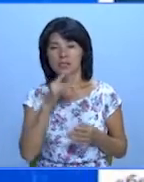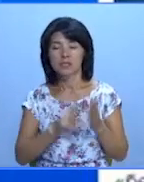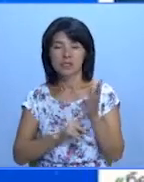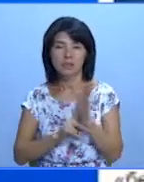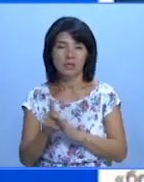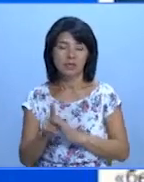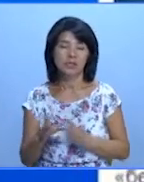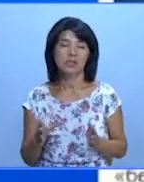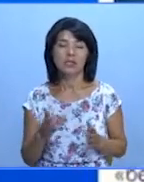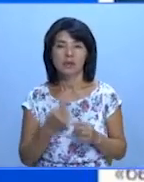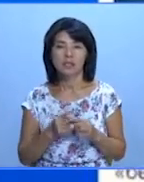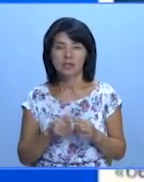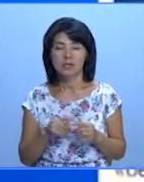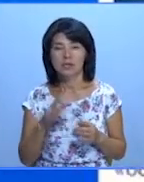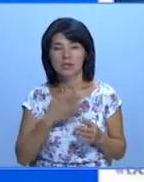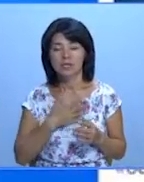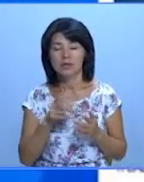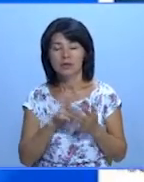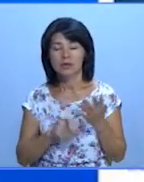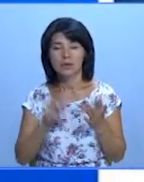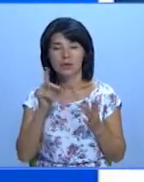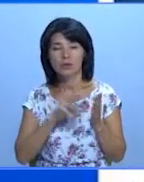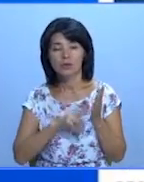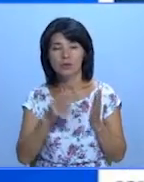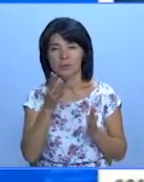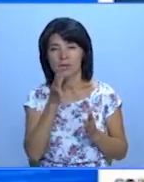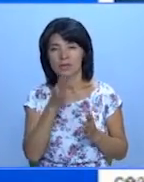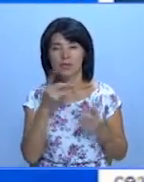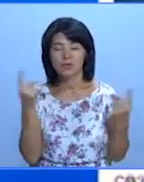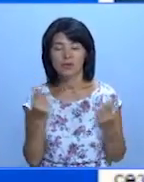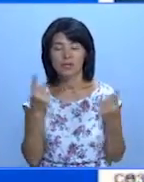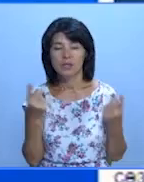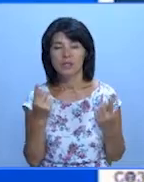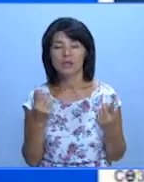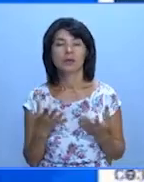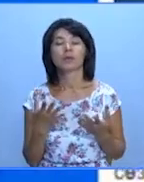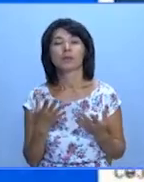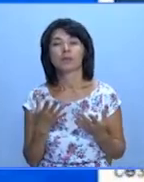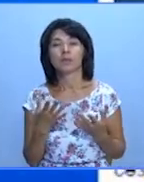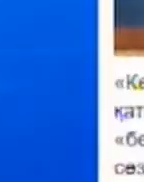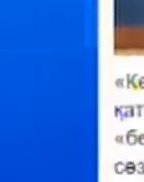және ЮНЕСКО-ның қолдауымен ұлы ақынымыздың 175 жылдық мерейтойы жаһандық деңгейде аталып өтілуде делінген мақалада.